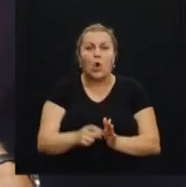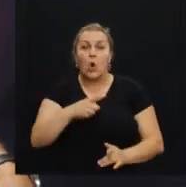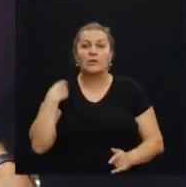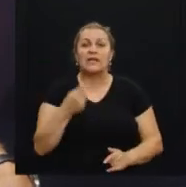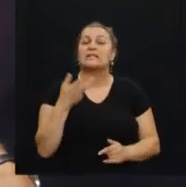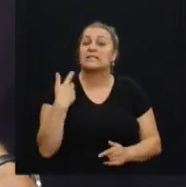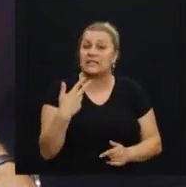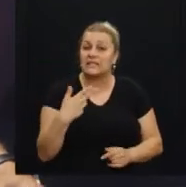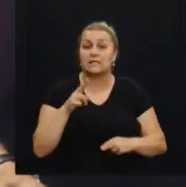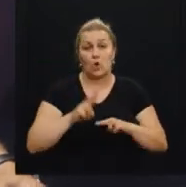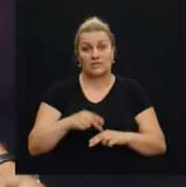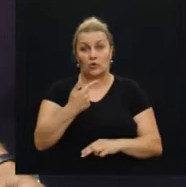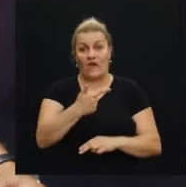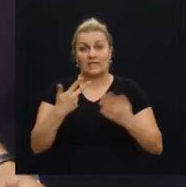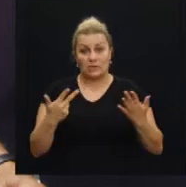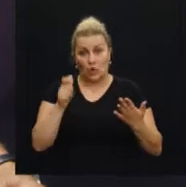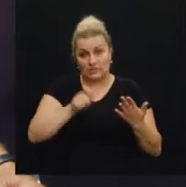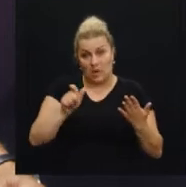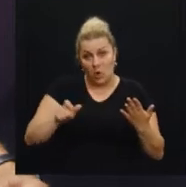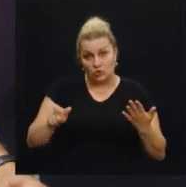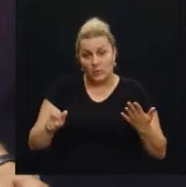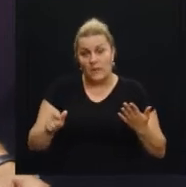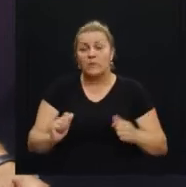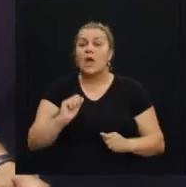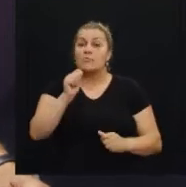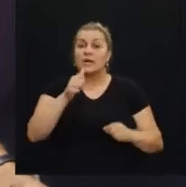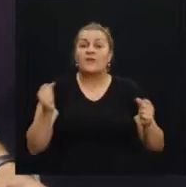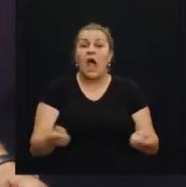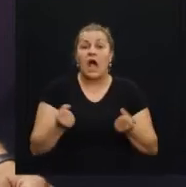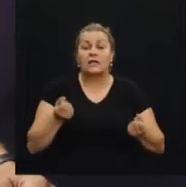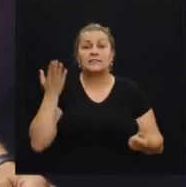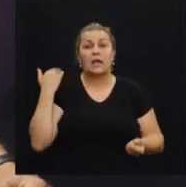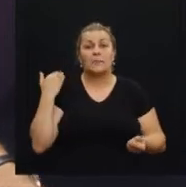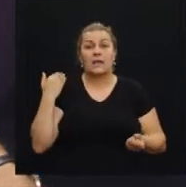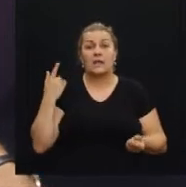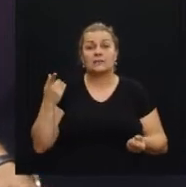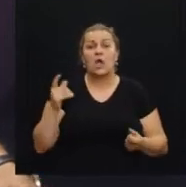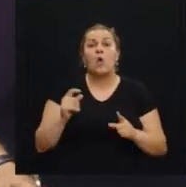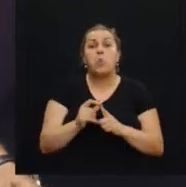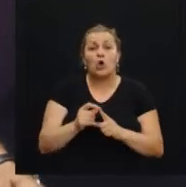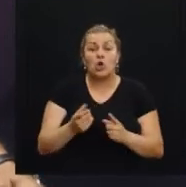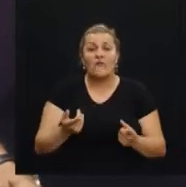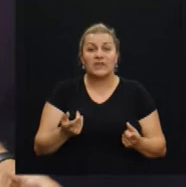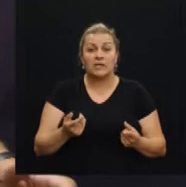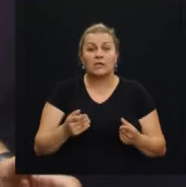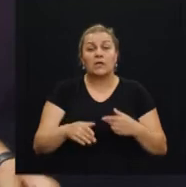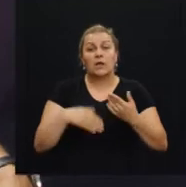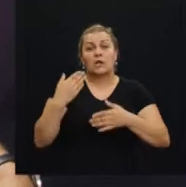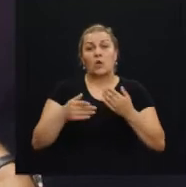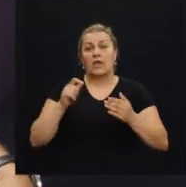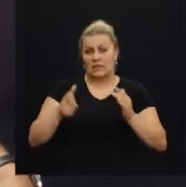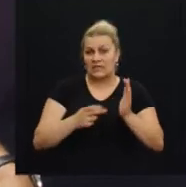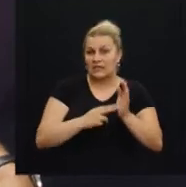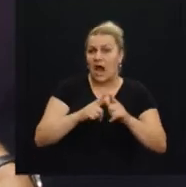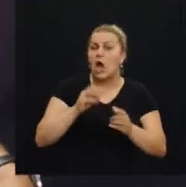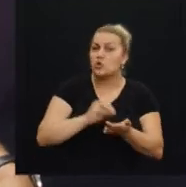30, ostalo nas je 28 i, kažem, prve akcije su bile gori Pokrovik, pa još je INA